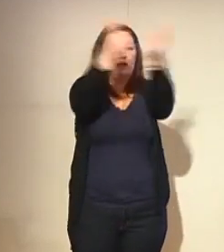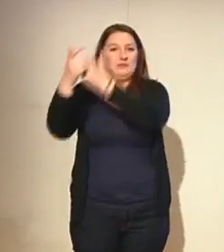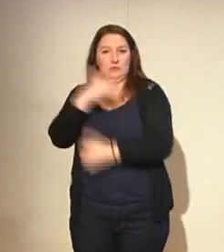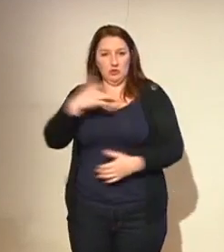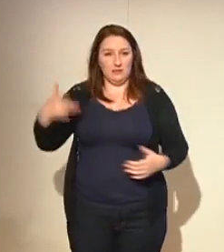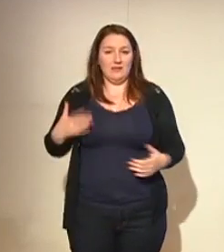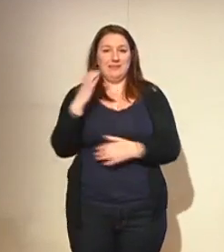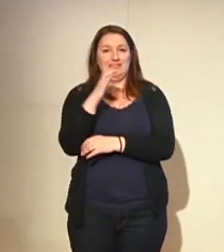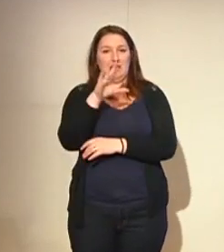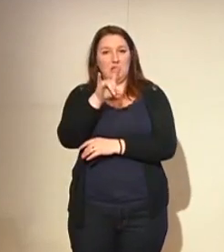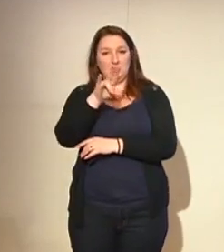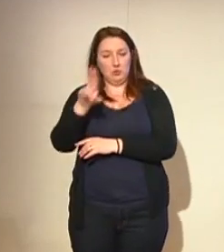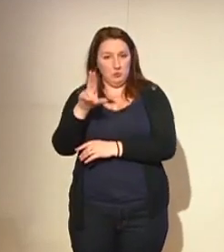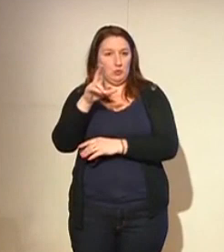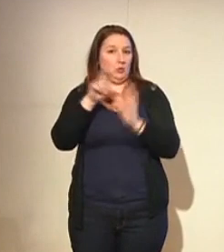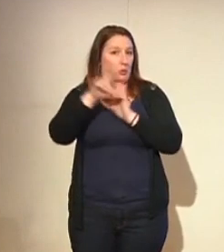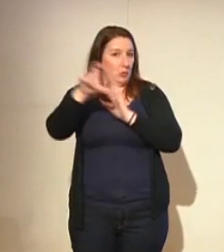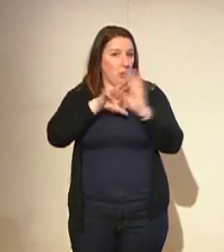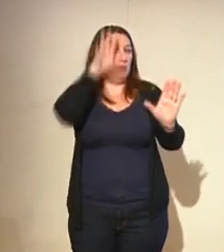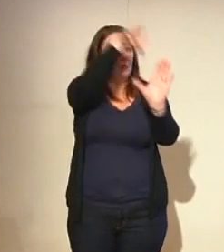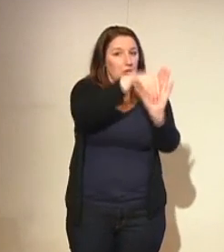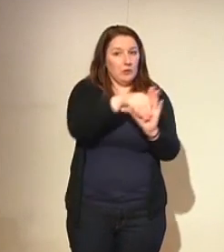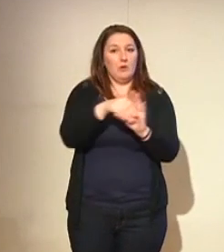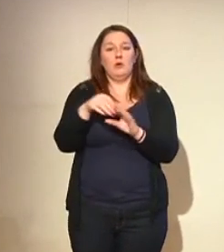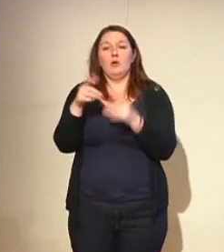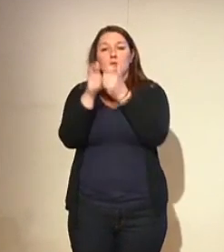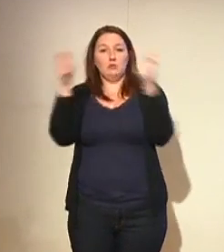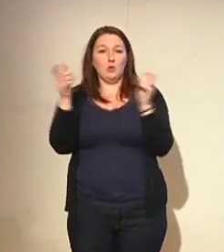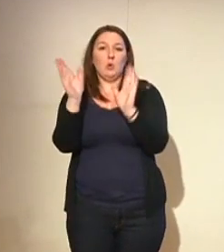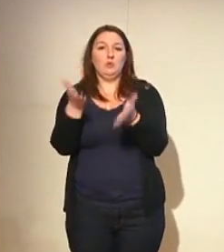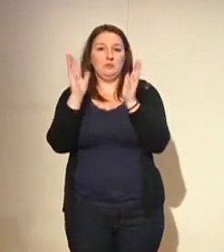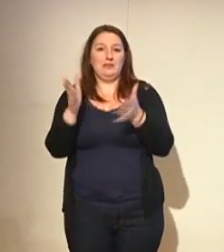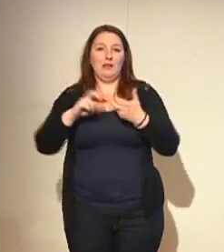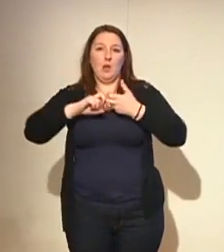hospitalier universitaire de Grenoble et centre hospitalier de rhumatologie